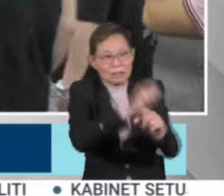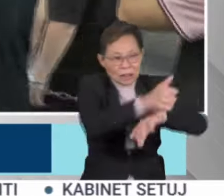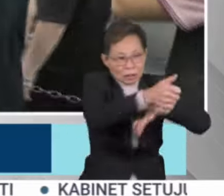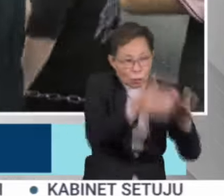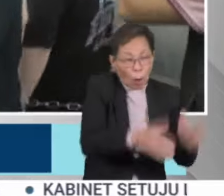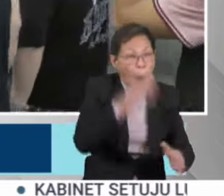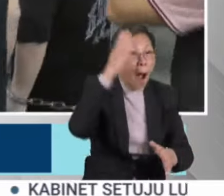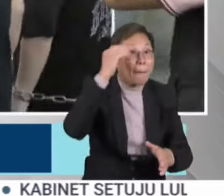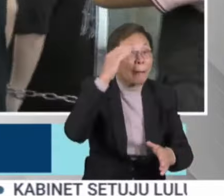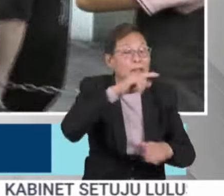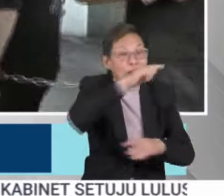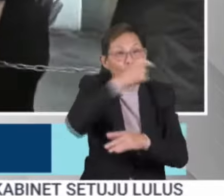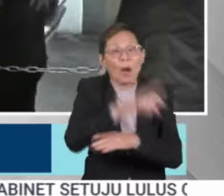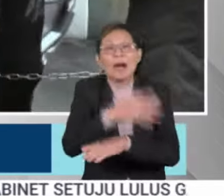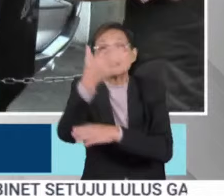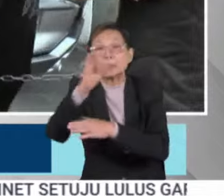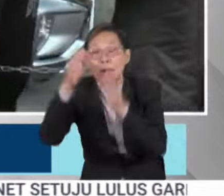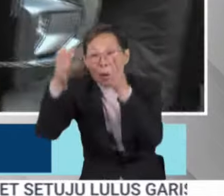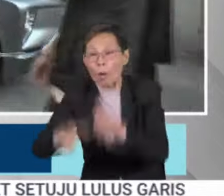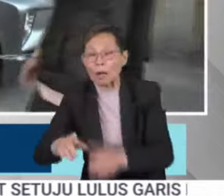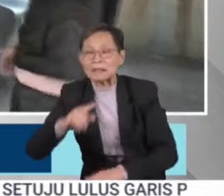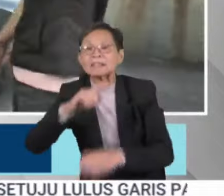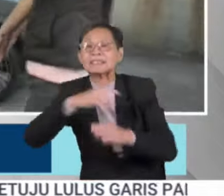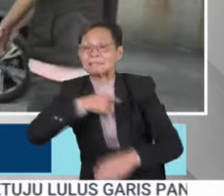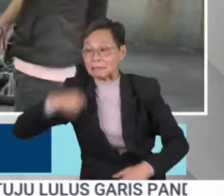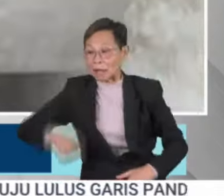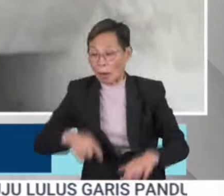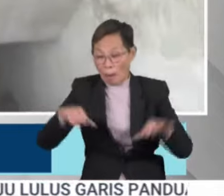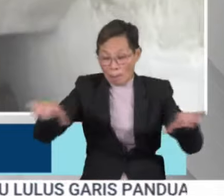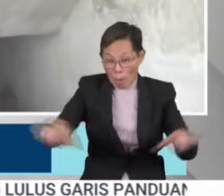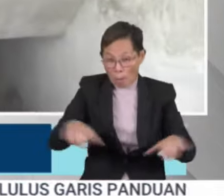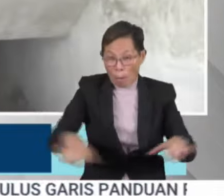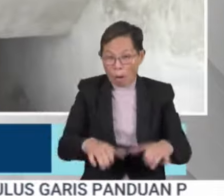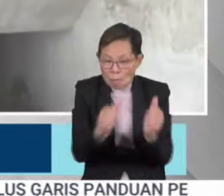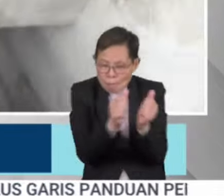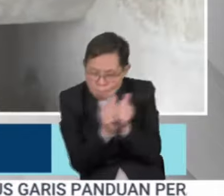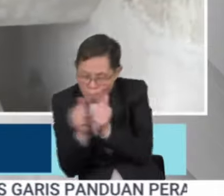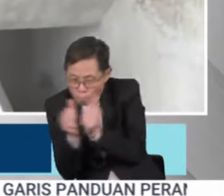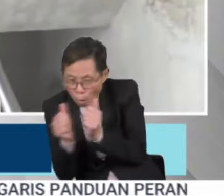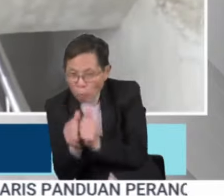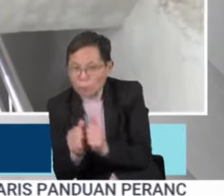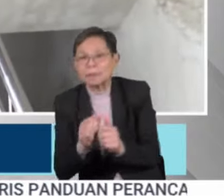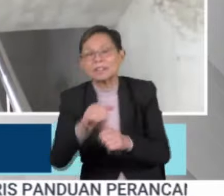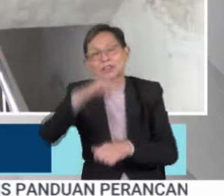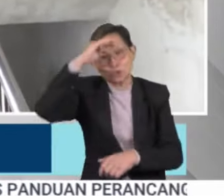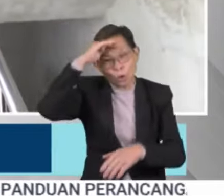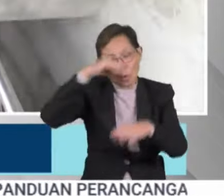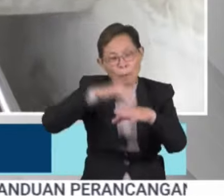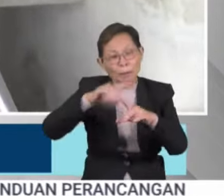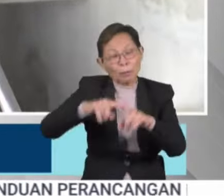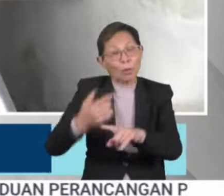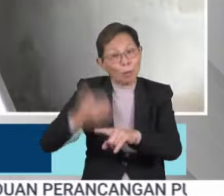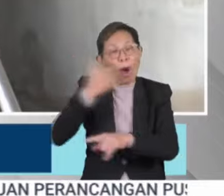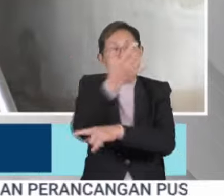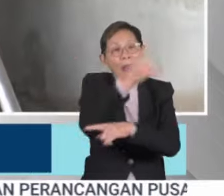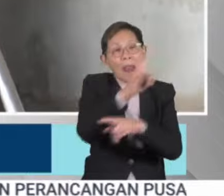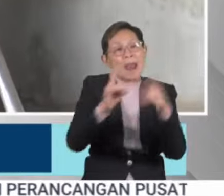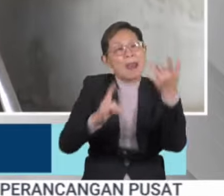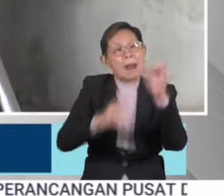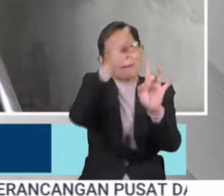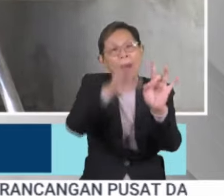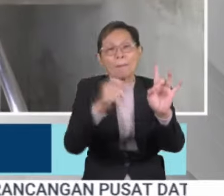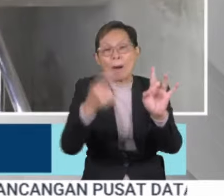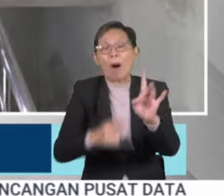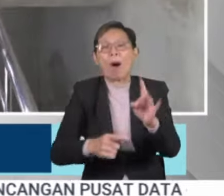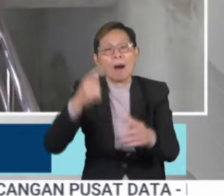Taiwan dan 19 lelaki warga China. Perbuatan dilakukan secara pakatan di Iskandar Puteri bulan lalu. 18 November